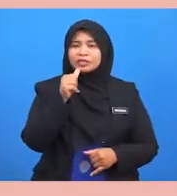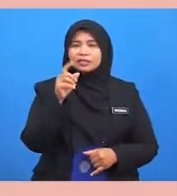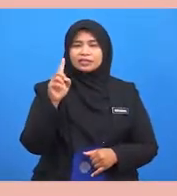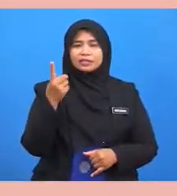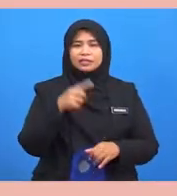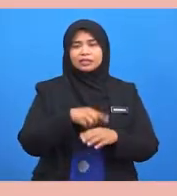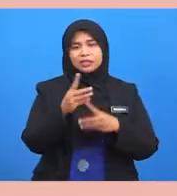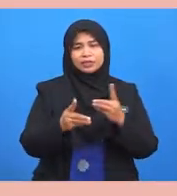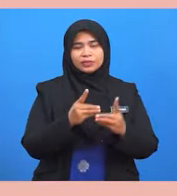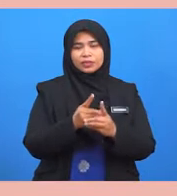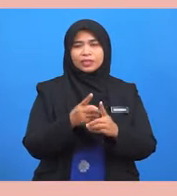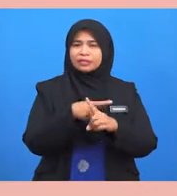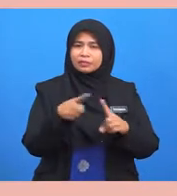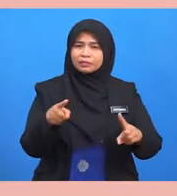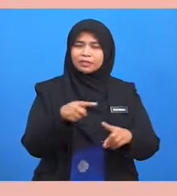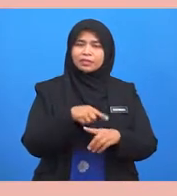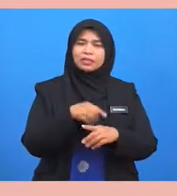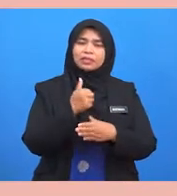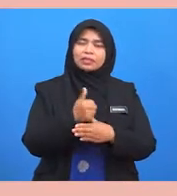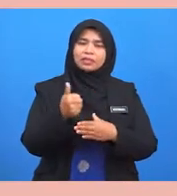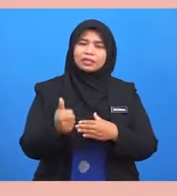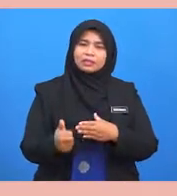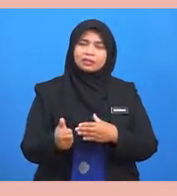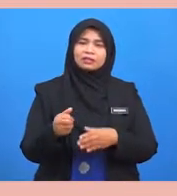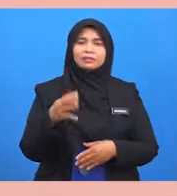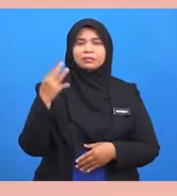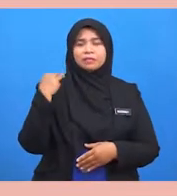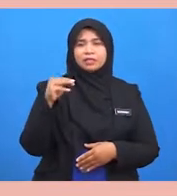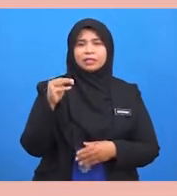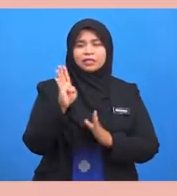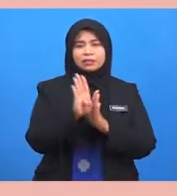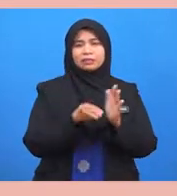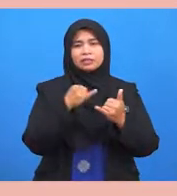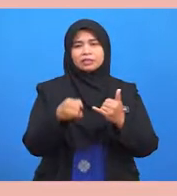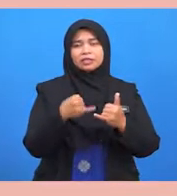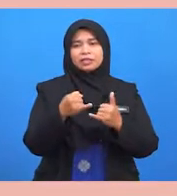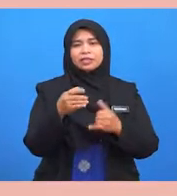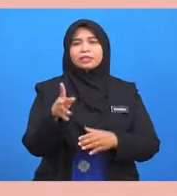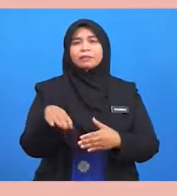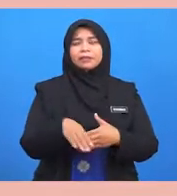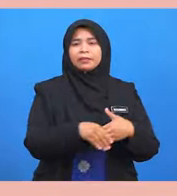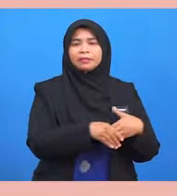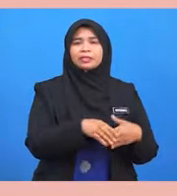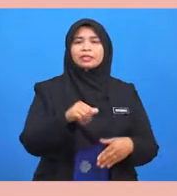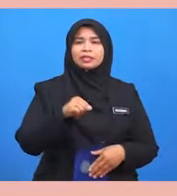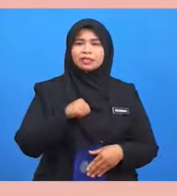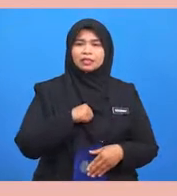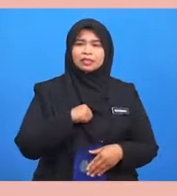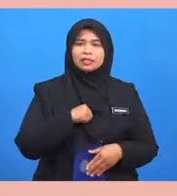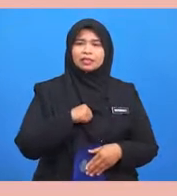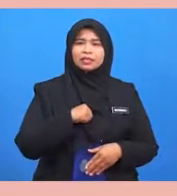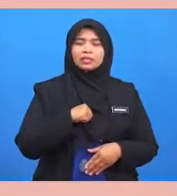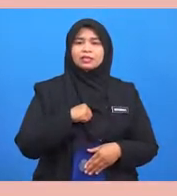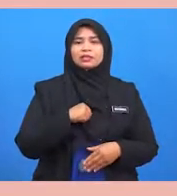dunia, tetapi di akhirat. Mereka berjaya memimpin diri, menundukkan